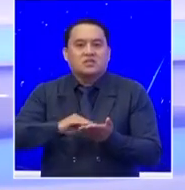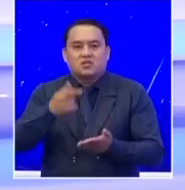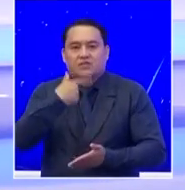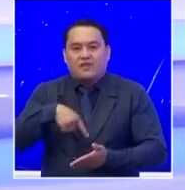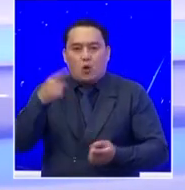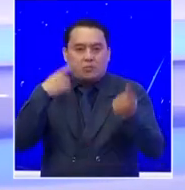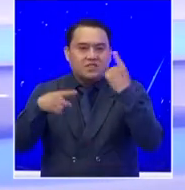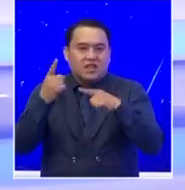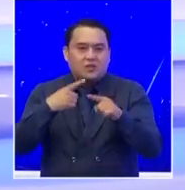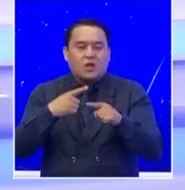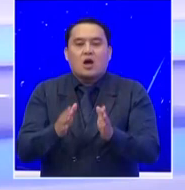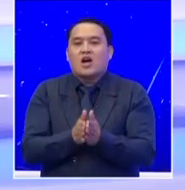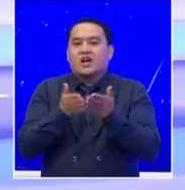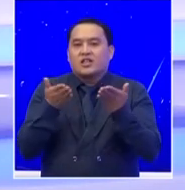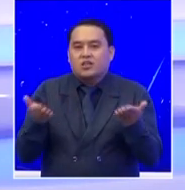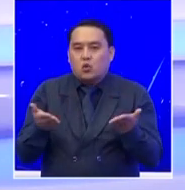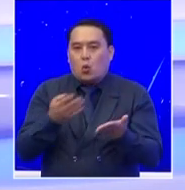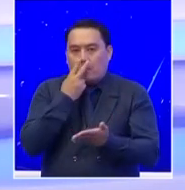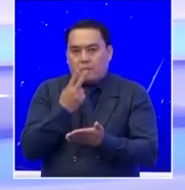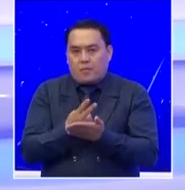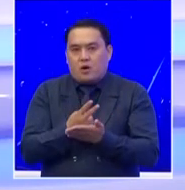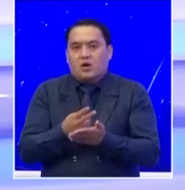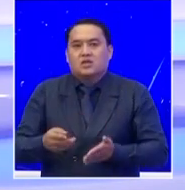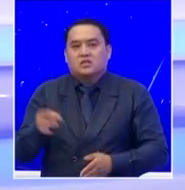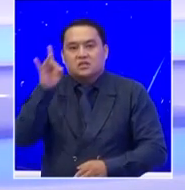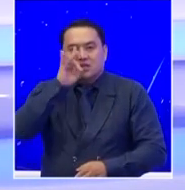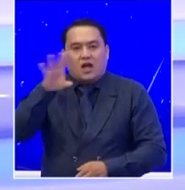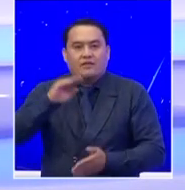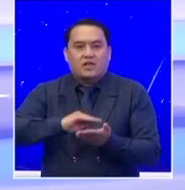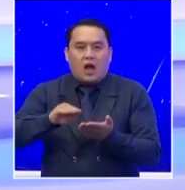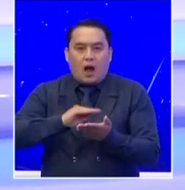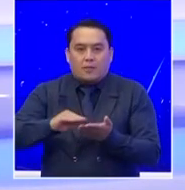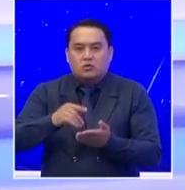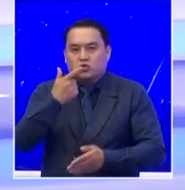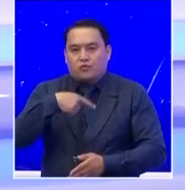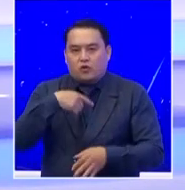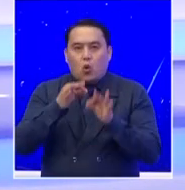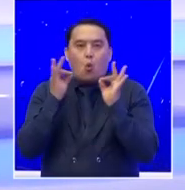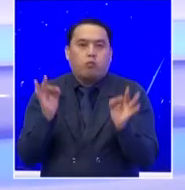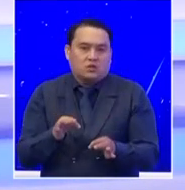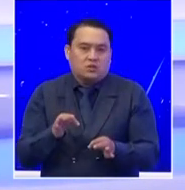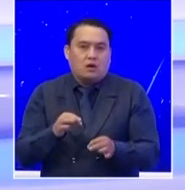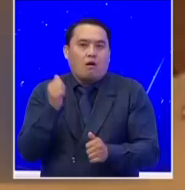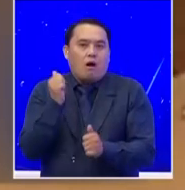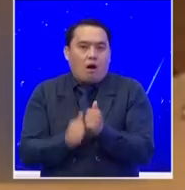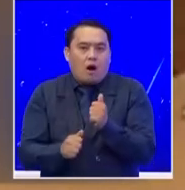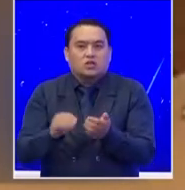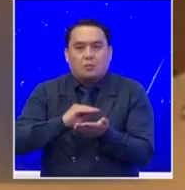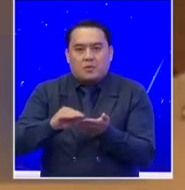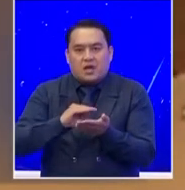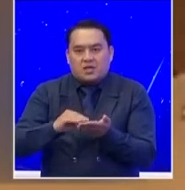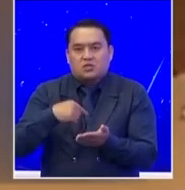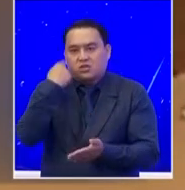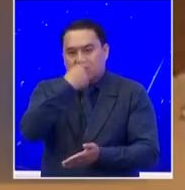своем жанре. Свою книгу, которая пробила Ильясу путь к славе, он написал, опираясь на собственный опыт. Каждая глава и абзац –